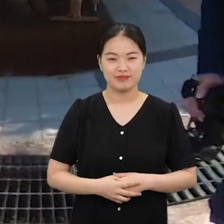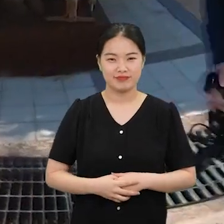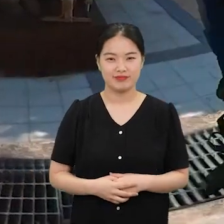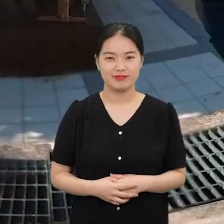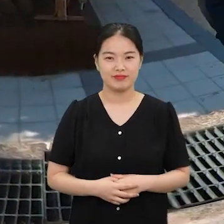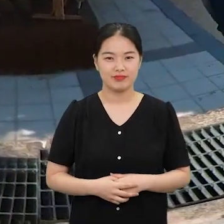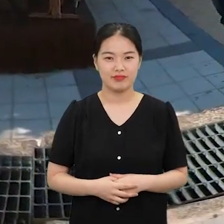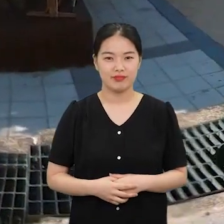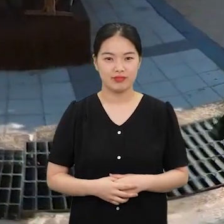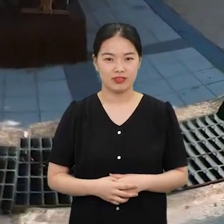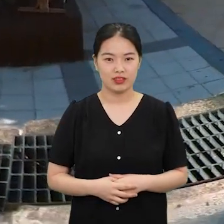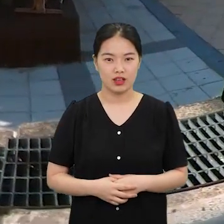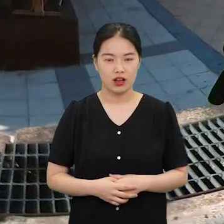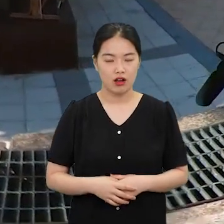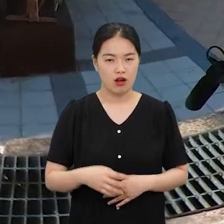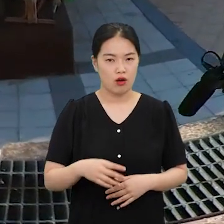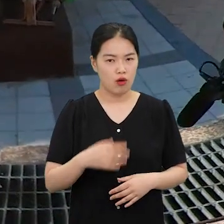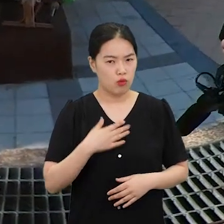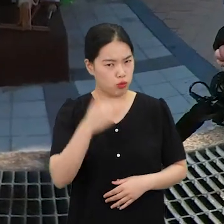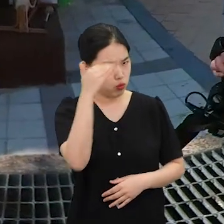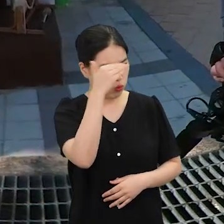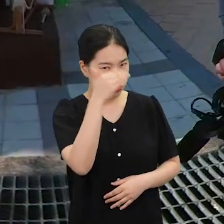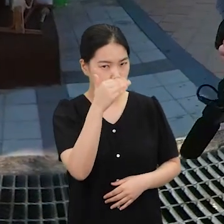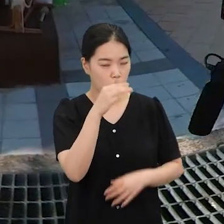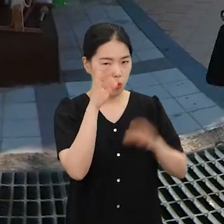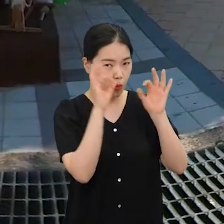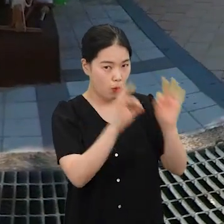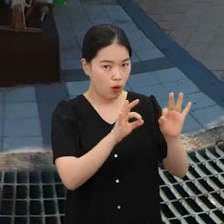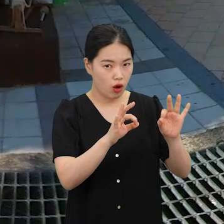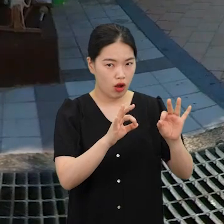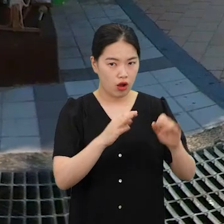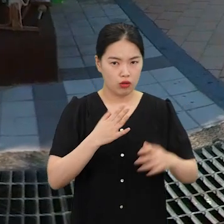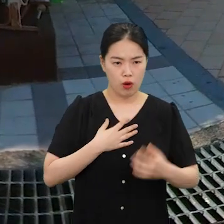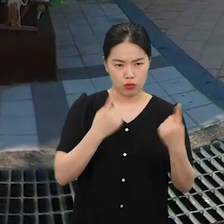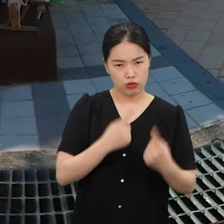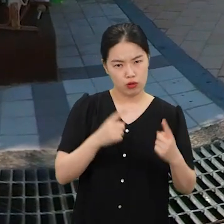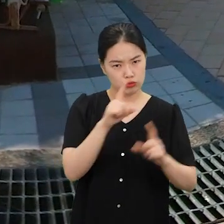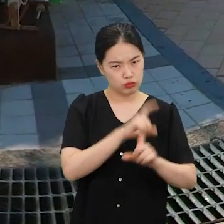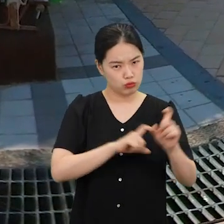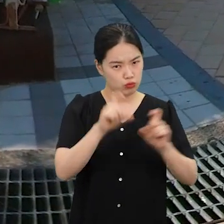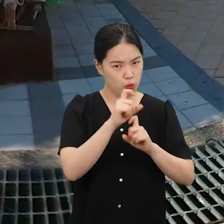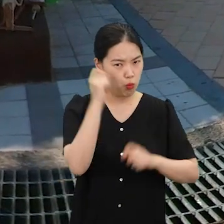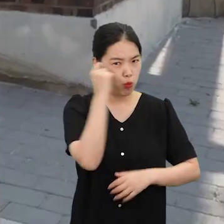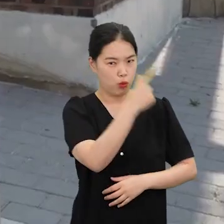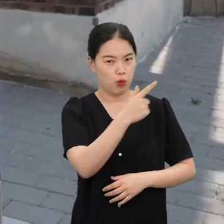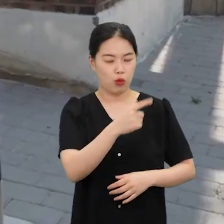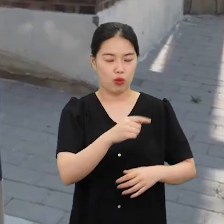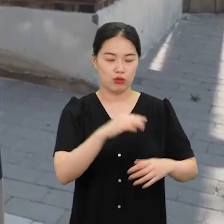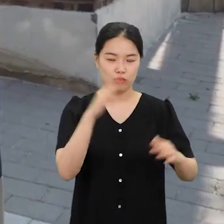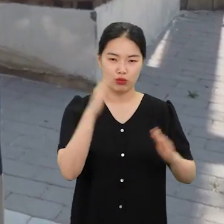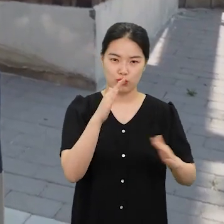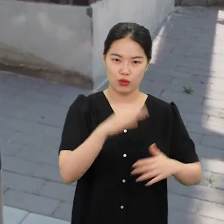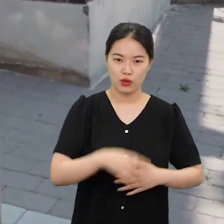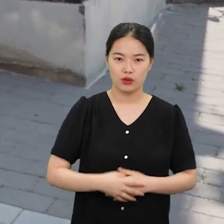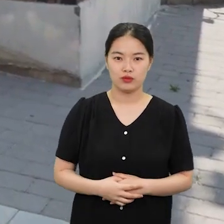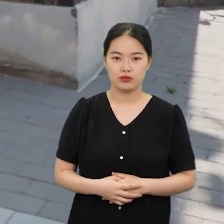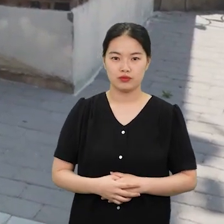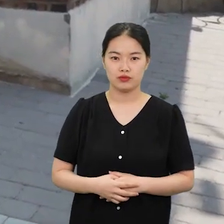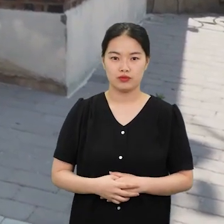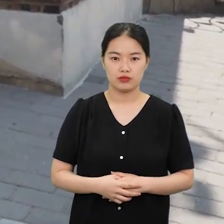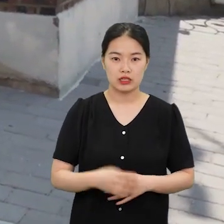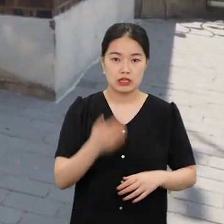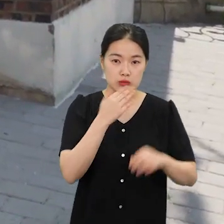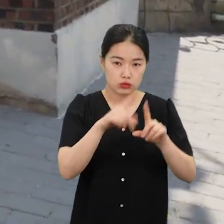아, 제가 지켜봤는데 저보다 많은 나라를 더 알고 있는 것 같아요. 우리 친구들이 음식도 모를